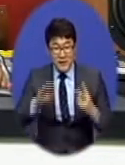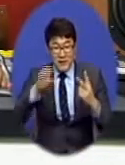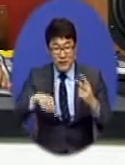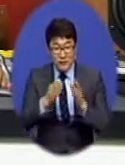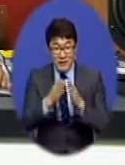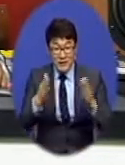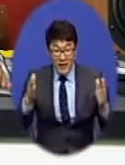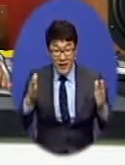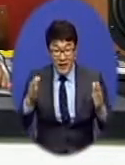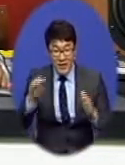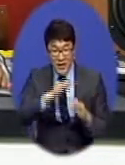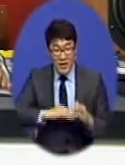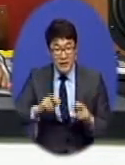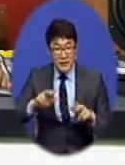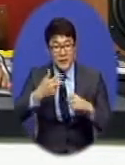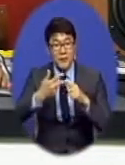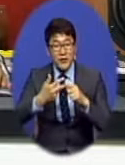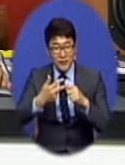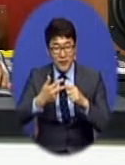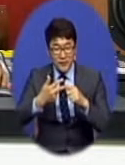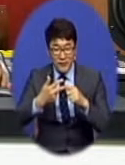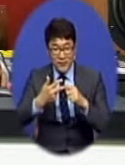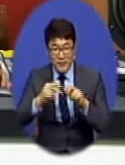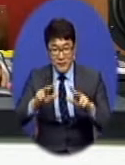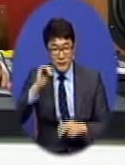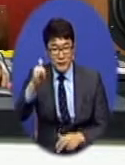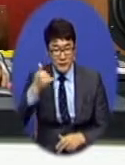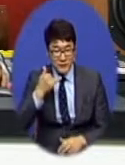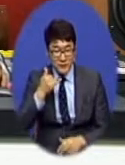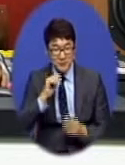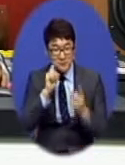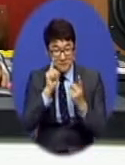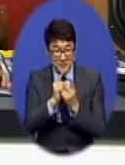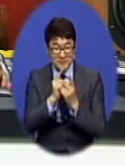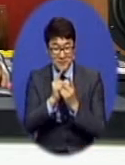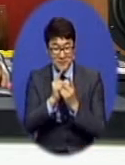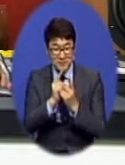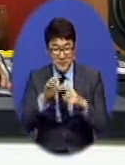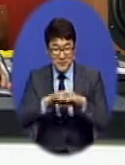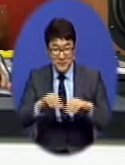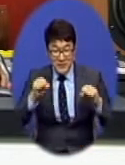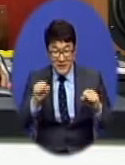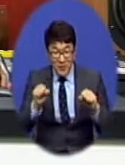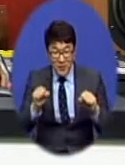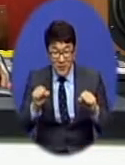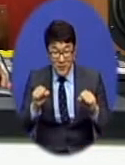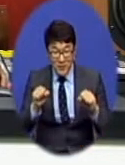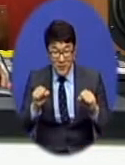넘어서고 있습니다. 네. 참가번호 7번 즉석 참여자 만나뵙겠습니다. 안녕하세요.